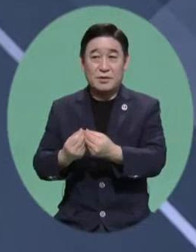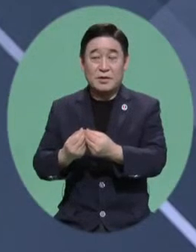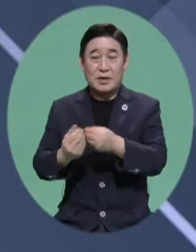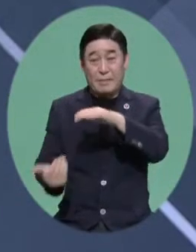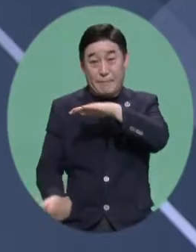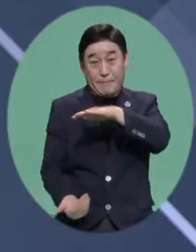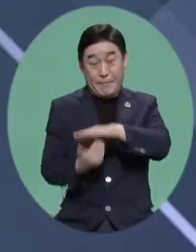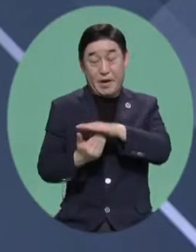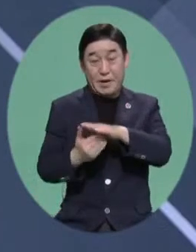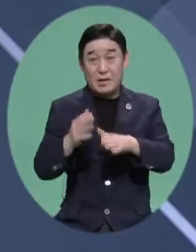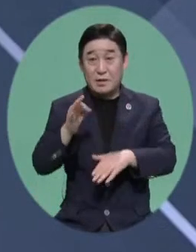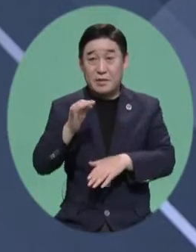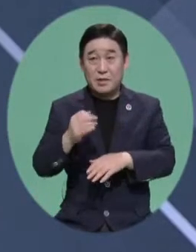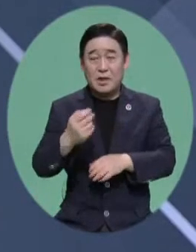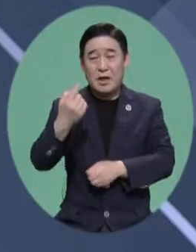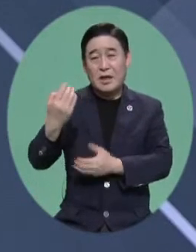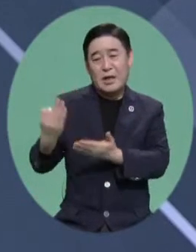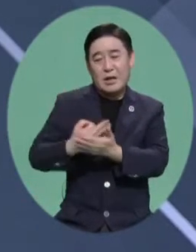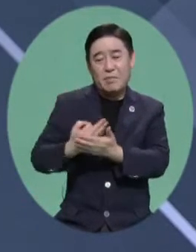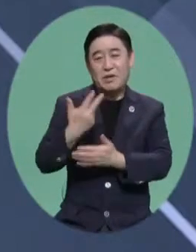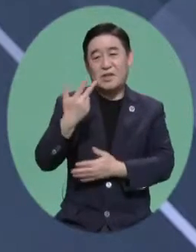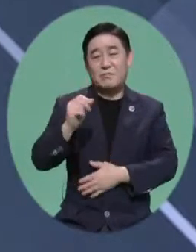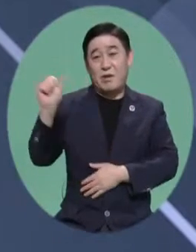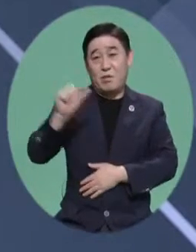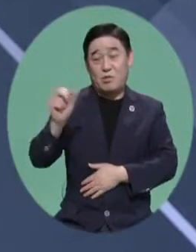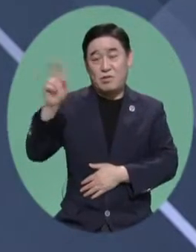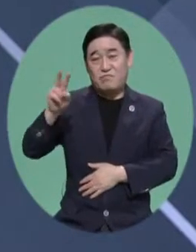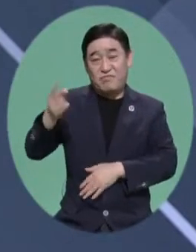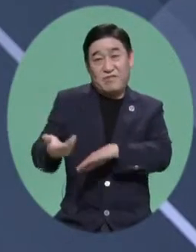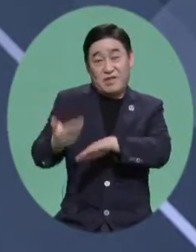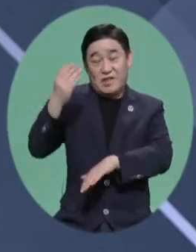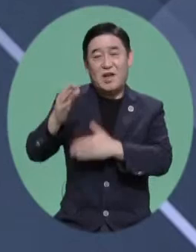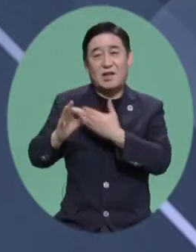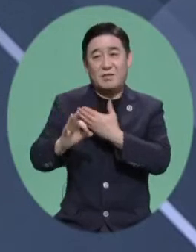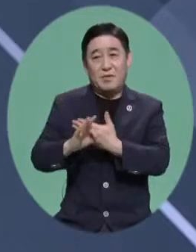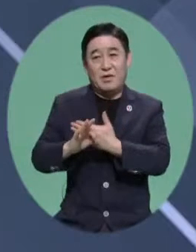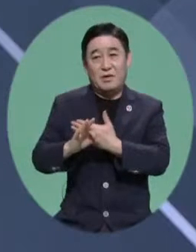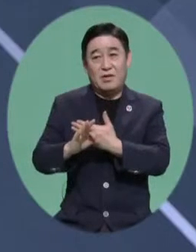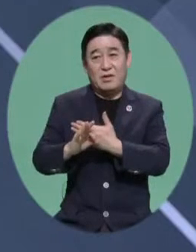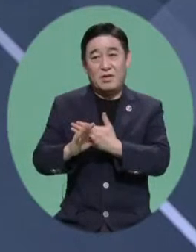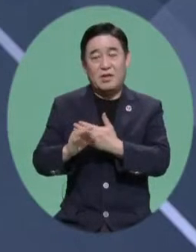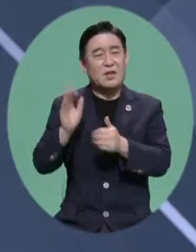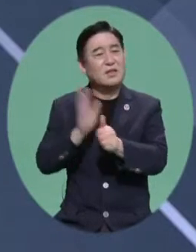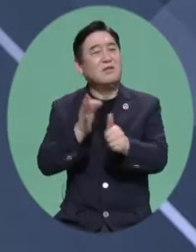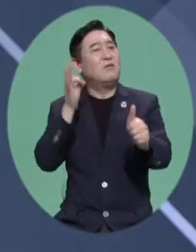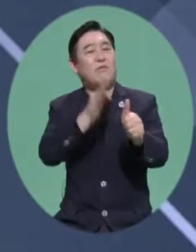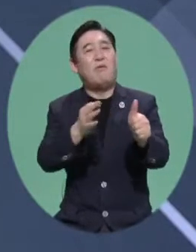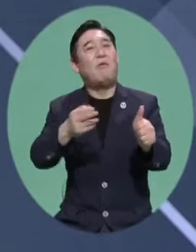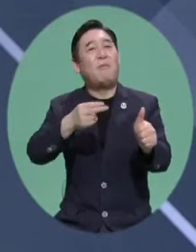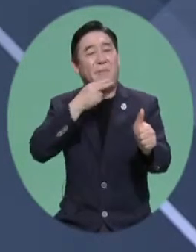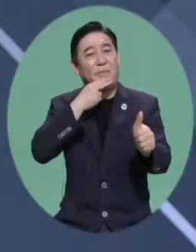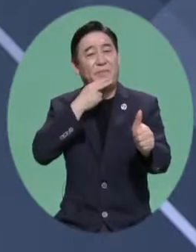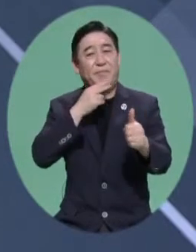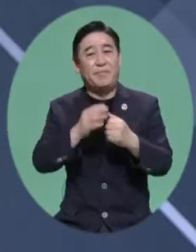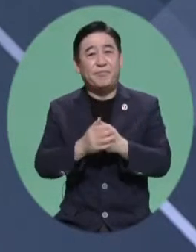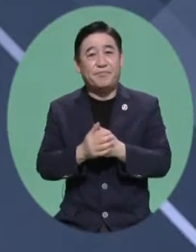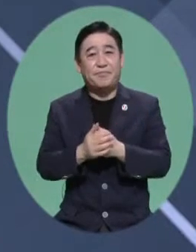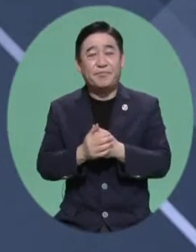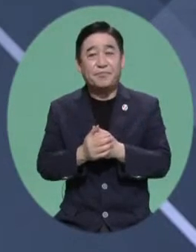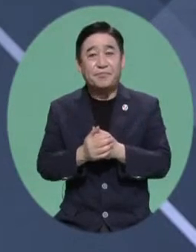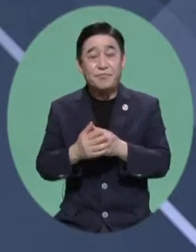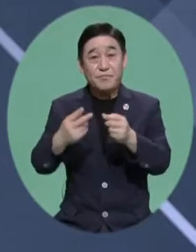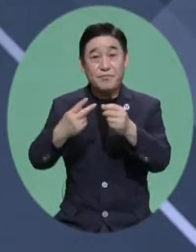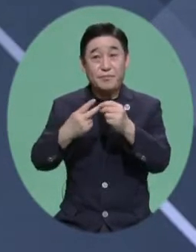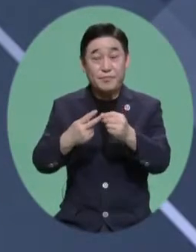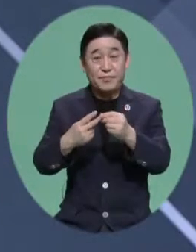있습니다 연봉 7만 5천불 이상 이면 거기에 대해서는 지급을 하지를 않습니다